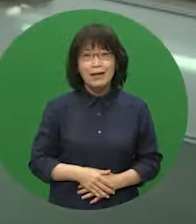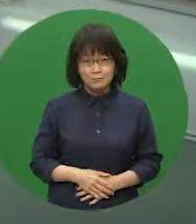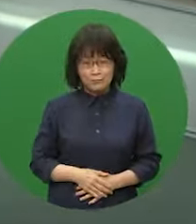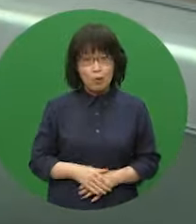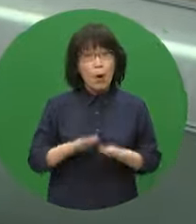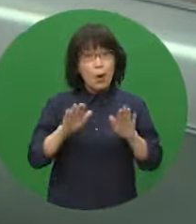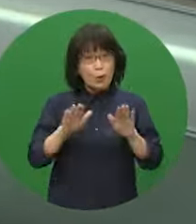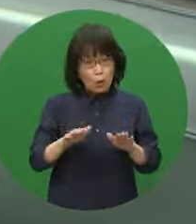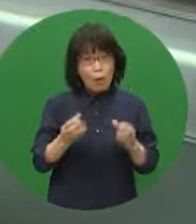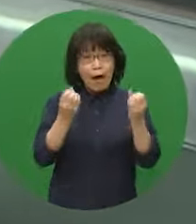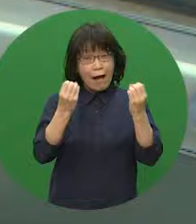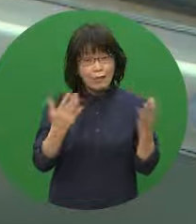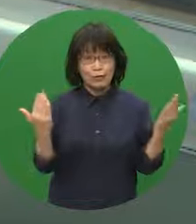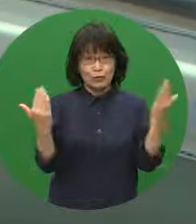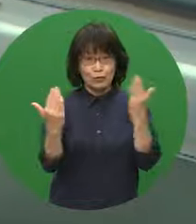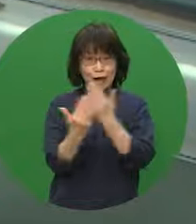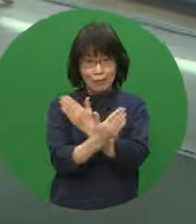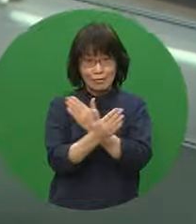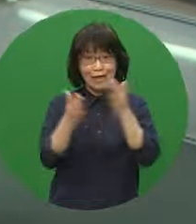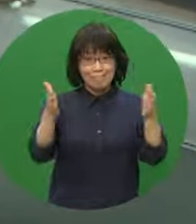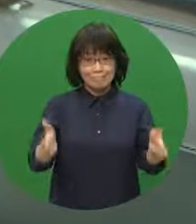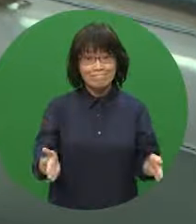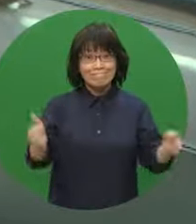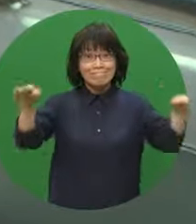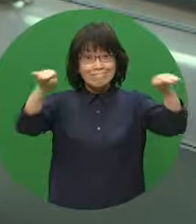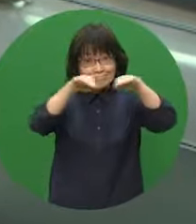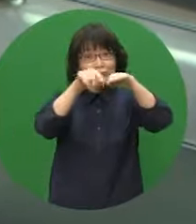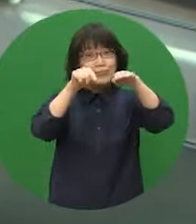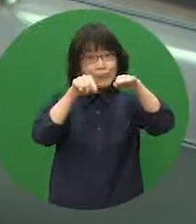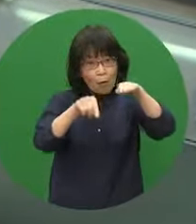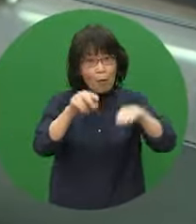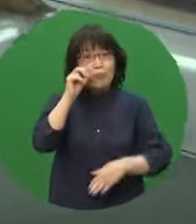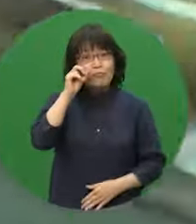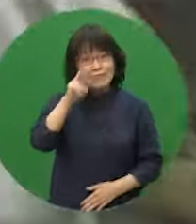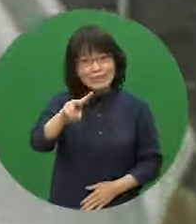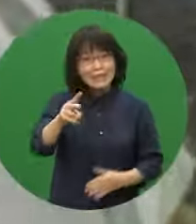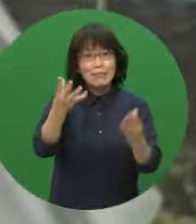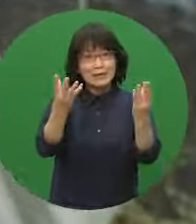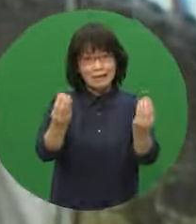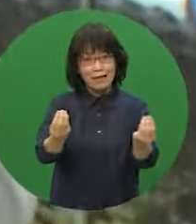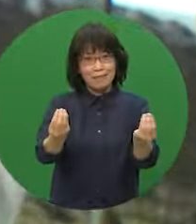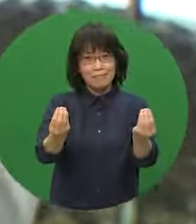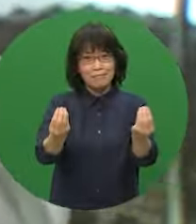今日はリニューアルした命の旅博物館で見どころたくさん見つけてきました。